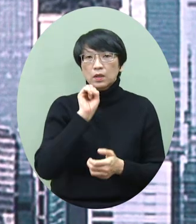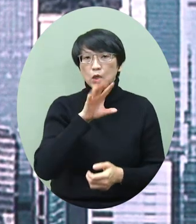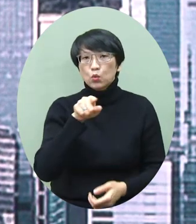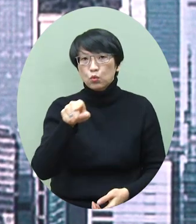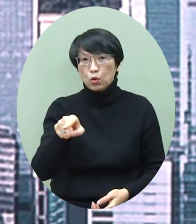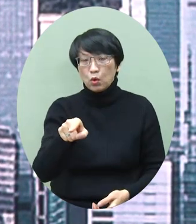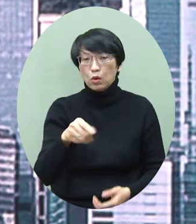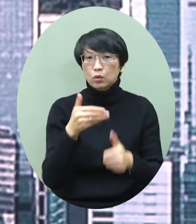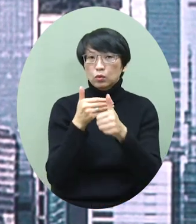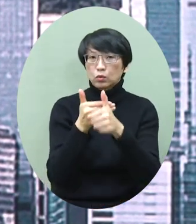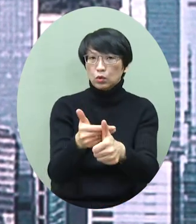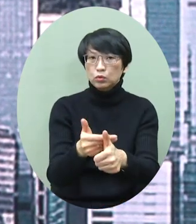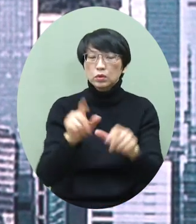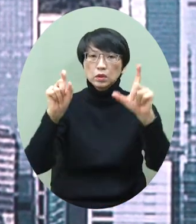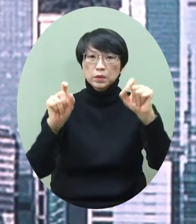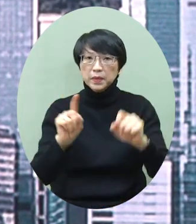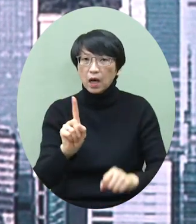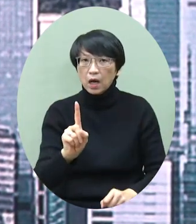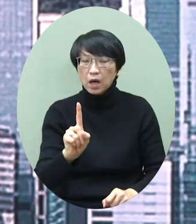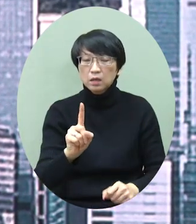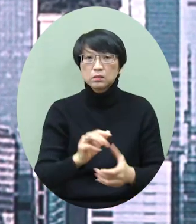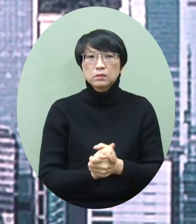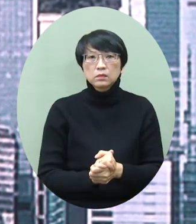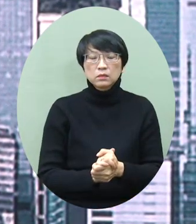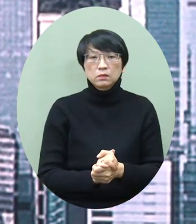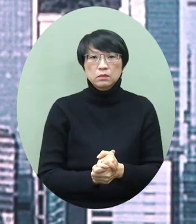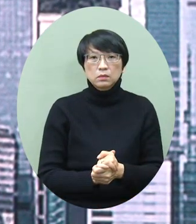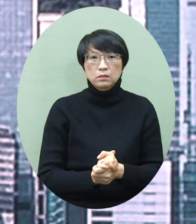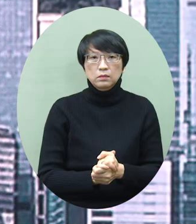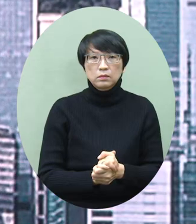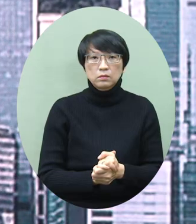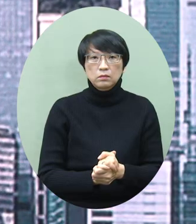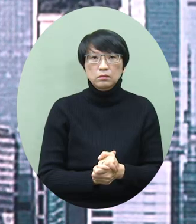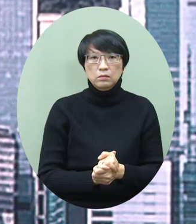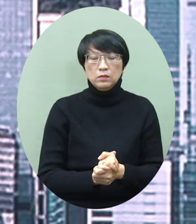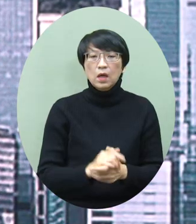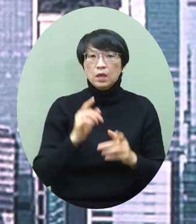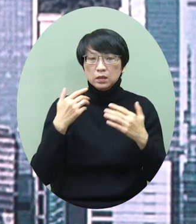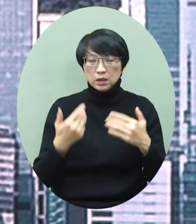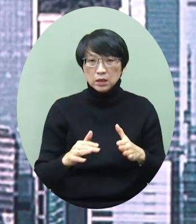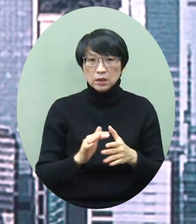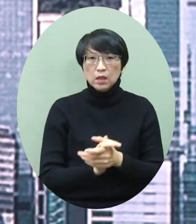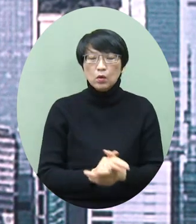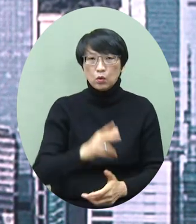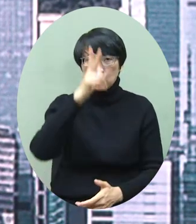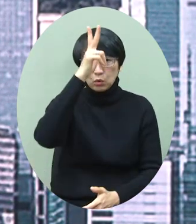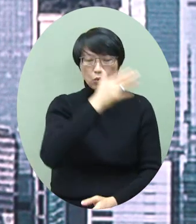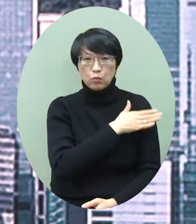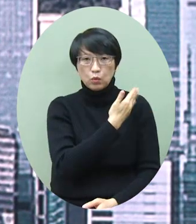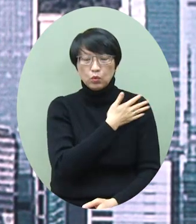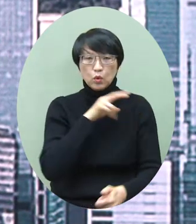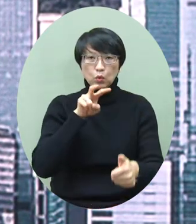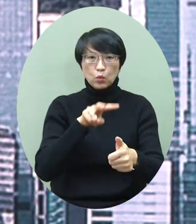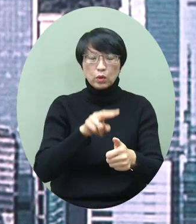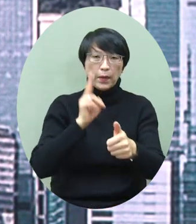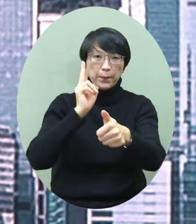個拒絕簽署聲明嘅原因啦。跟住之後咧，我哋會考慮咧係。運用咧係公務人員管理命令